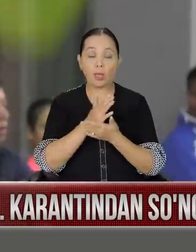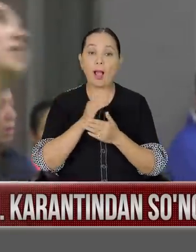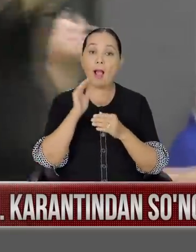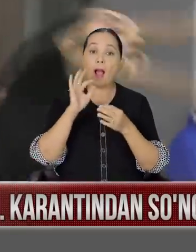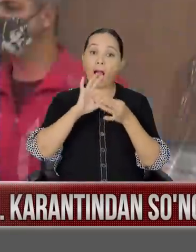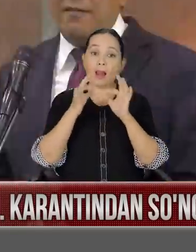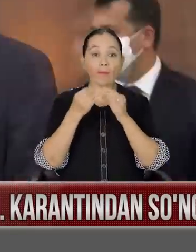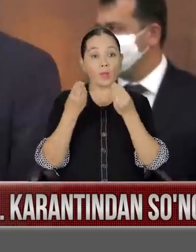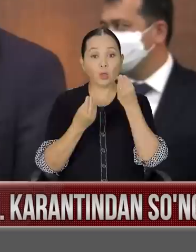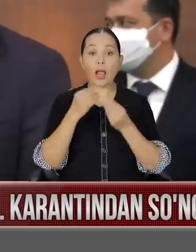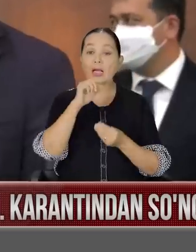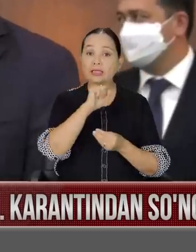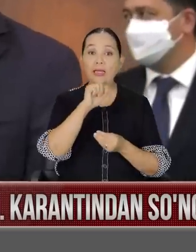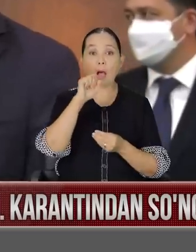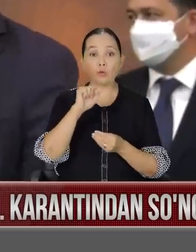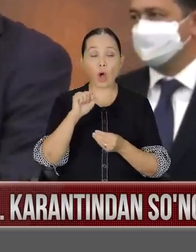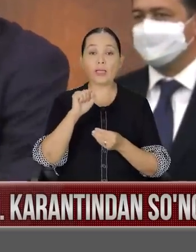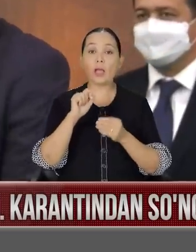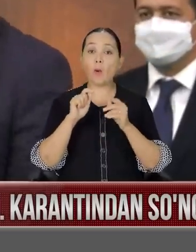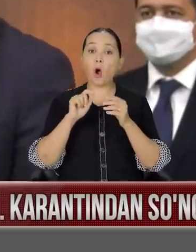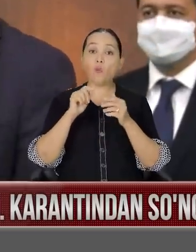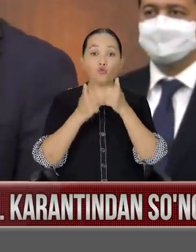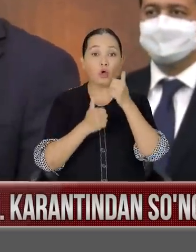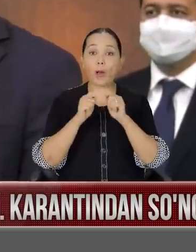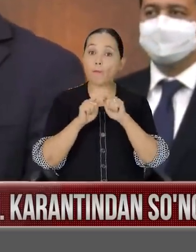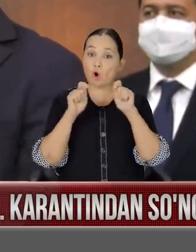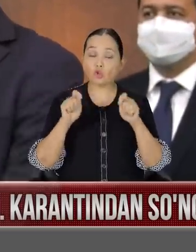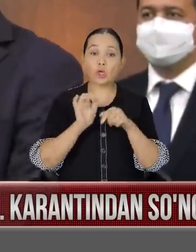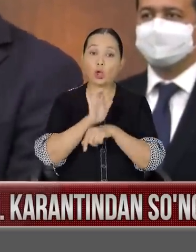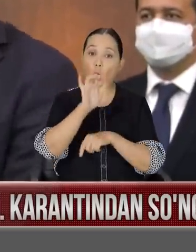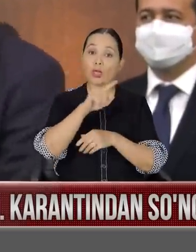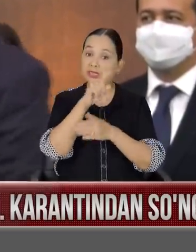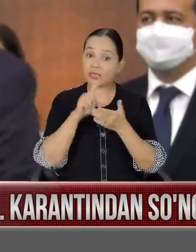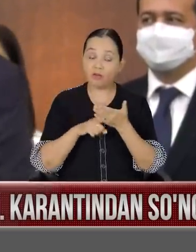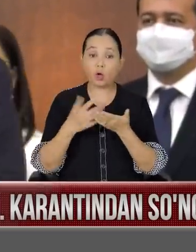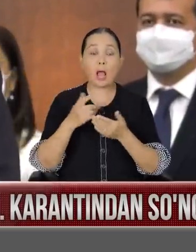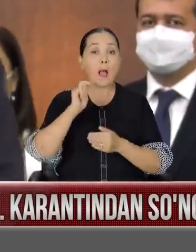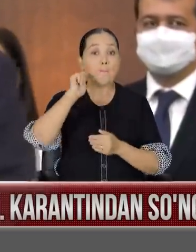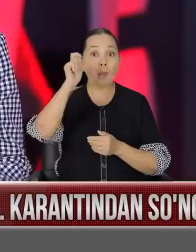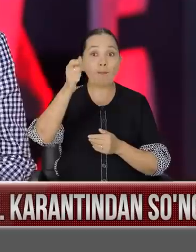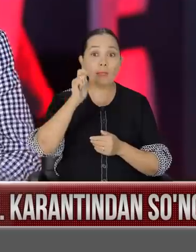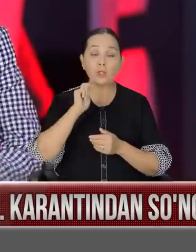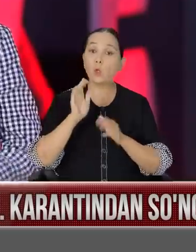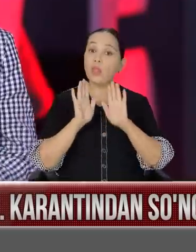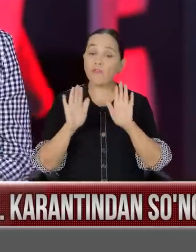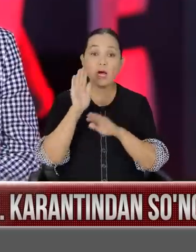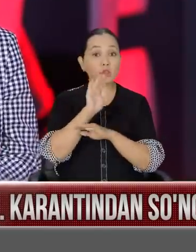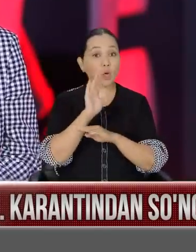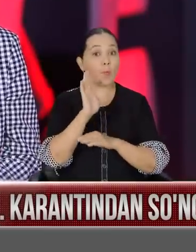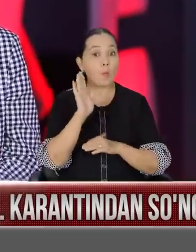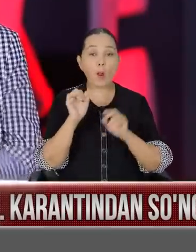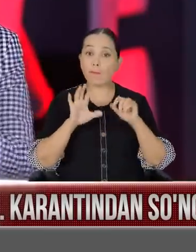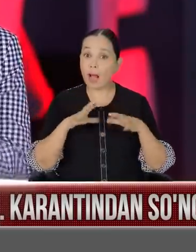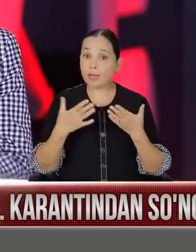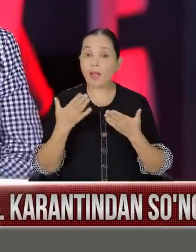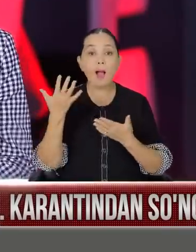Olimpiya o'yinlari. Aziz Abduhakimov musobaqaning ochilish marosimida sportchilarga yo'llagan savoli esa badmintonchilarni nafaqat chempion bo'lish,